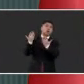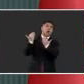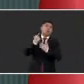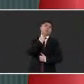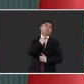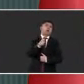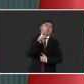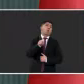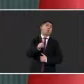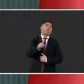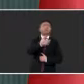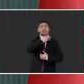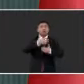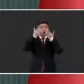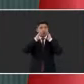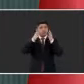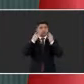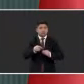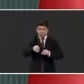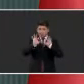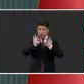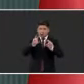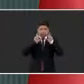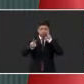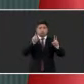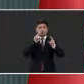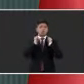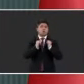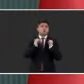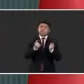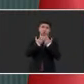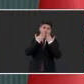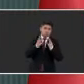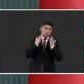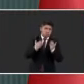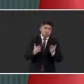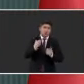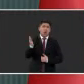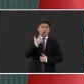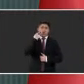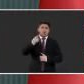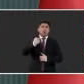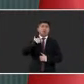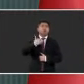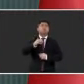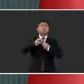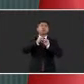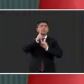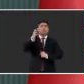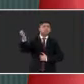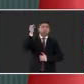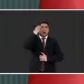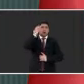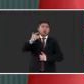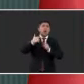demektir. Hamdolsun böyle bir tabloyla karşı karşıya değiliz. Halihazırdaki en önemli sorunumuz